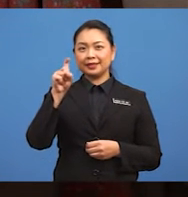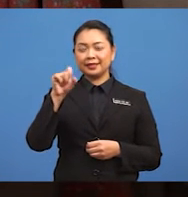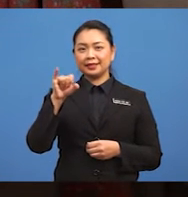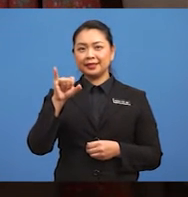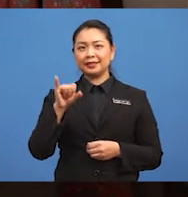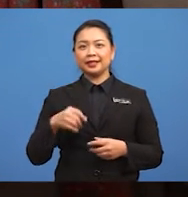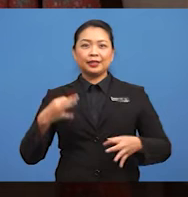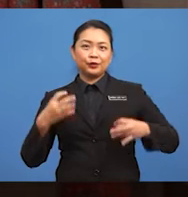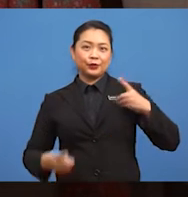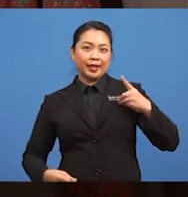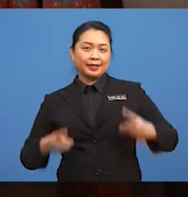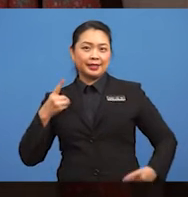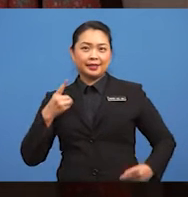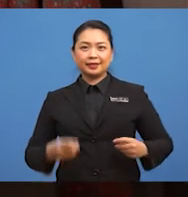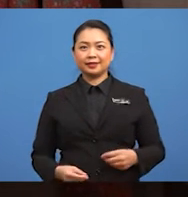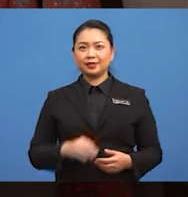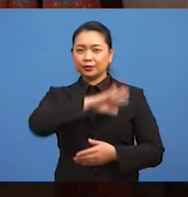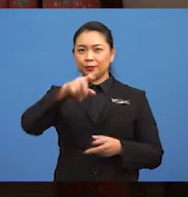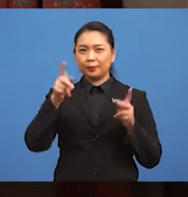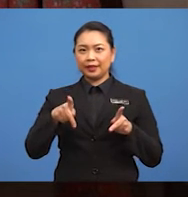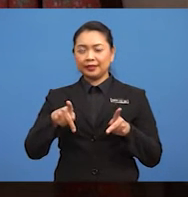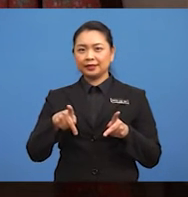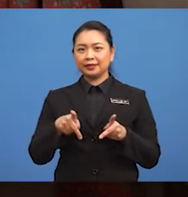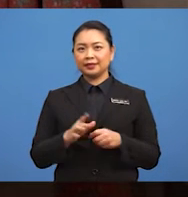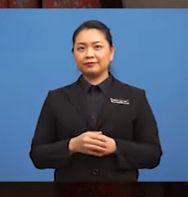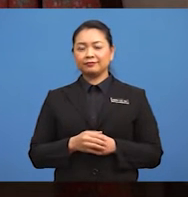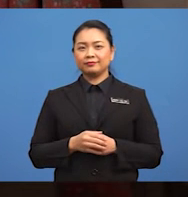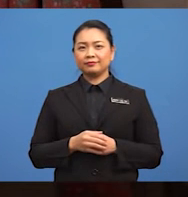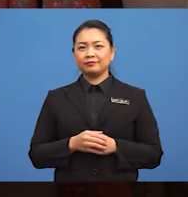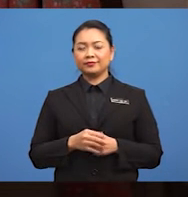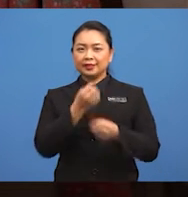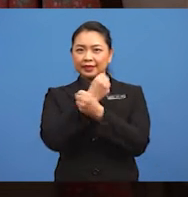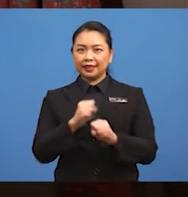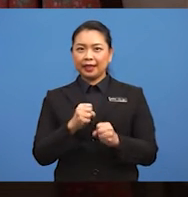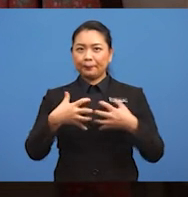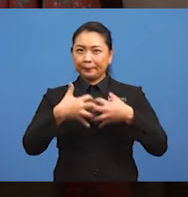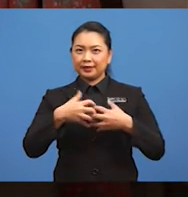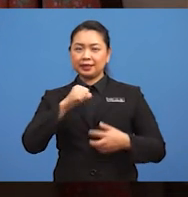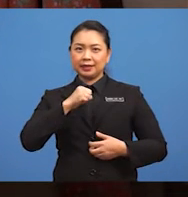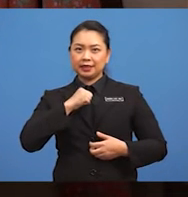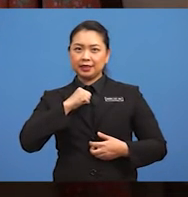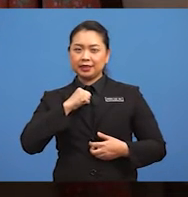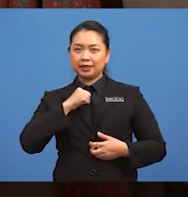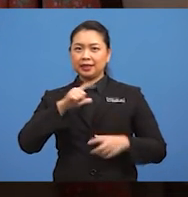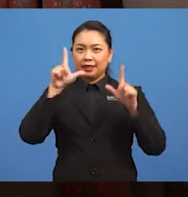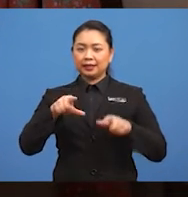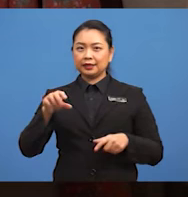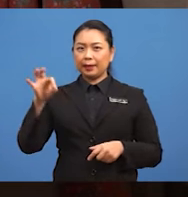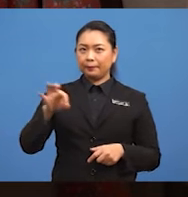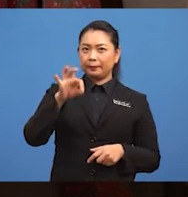Semua pelajar-pelajar diminta untuk menyediakan mesin jahit masing-masing. Pasangkan benang pada